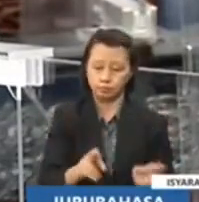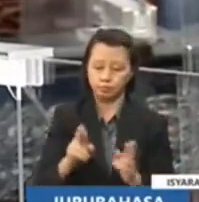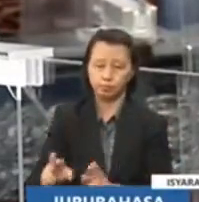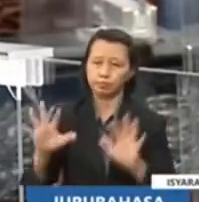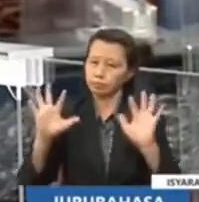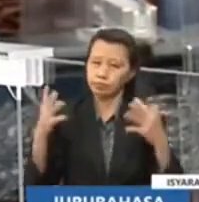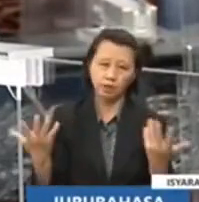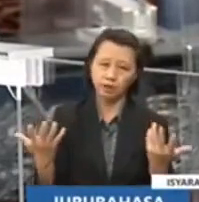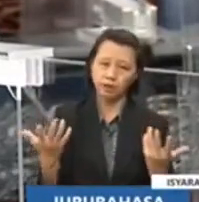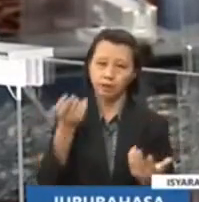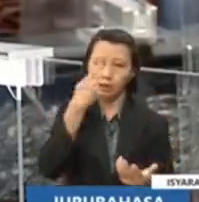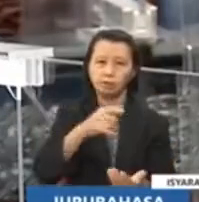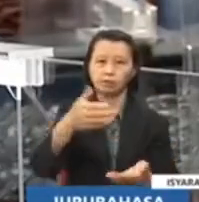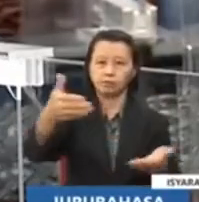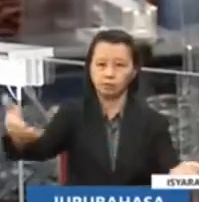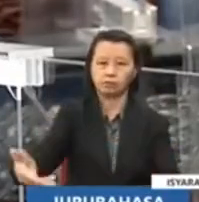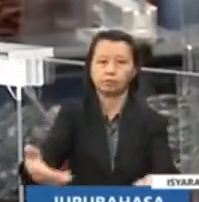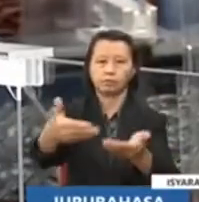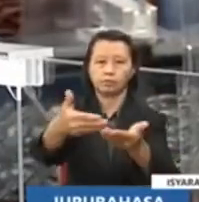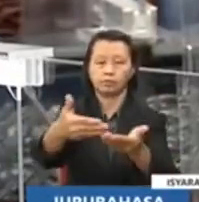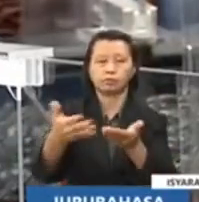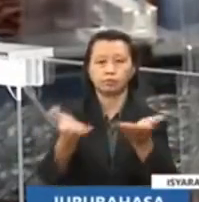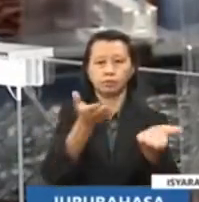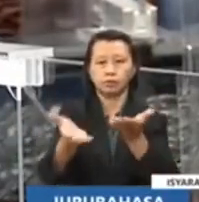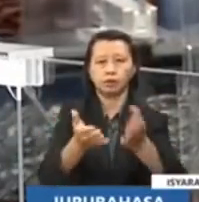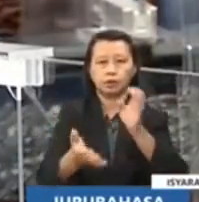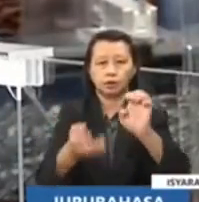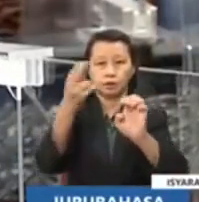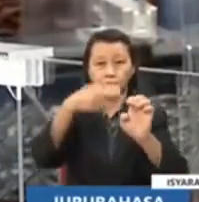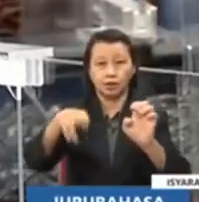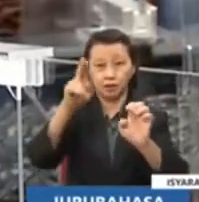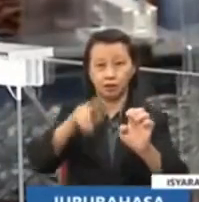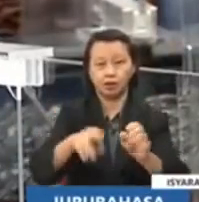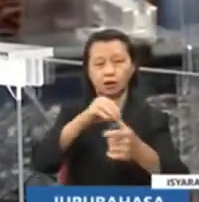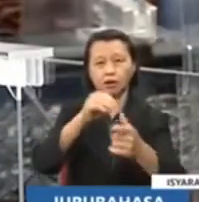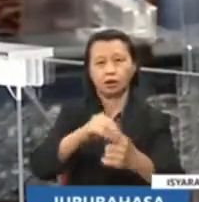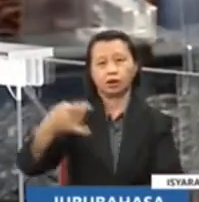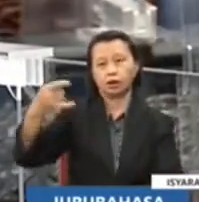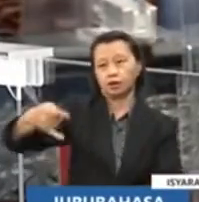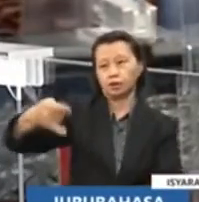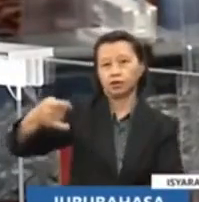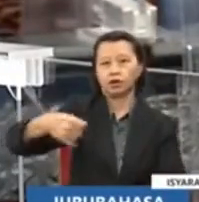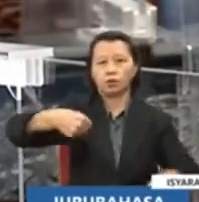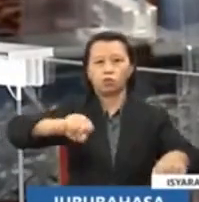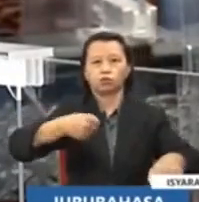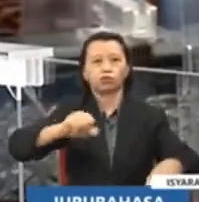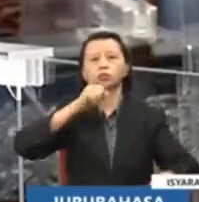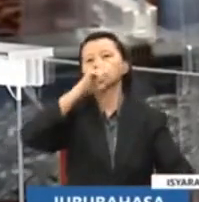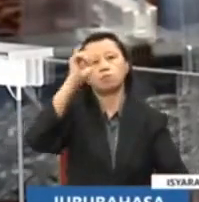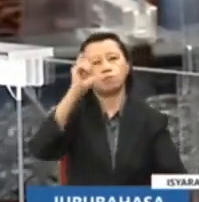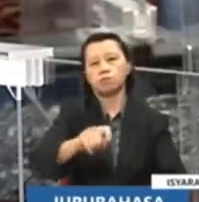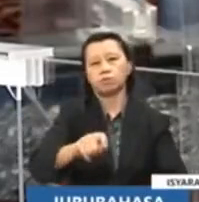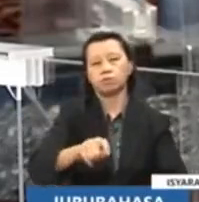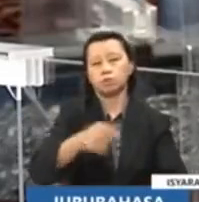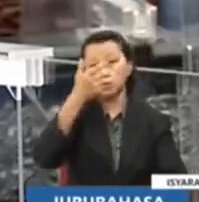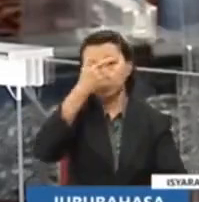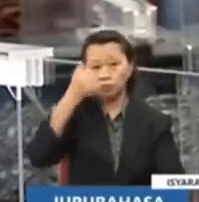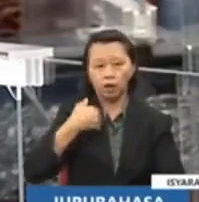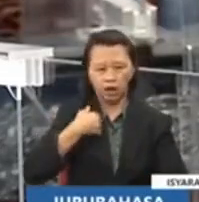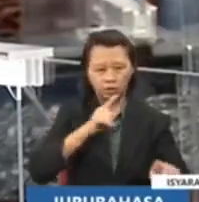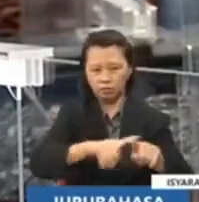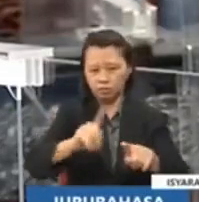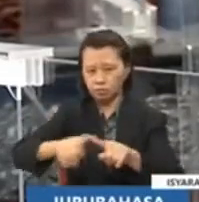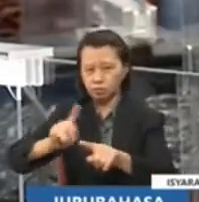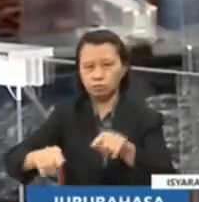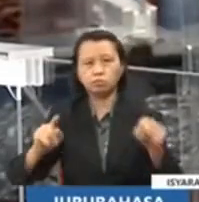perancangan untuk memperkenalkan perkhidmatan e-hailing atau taksi motosikal mengambil kira